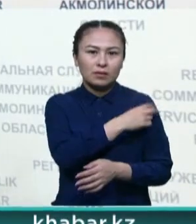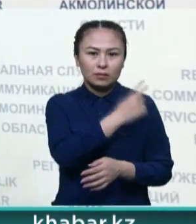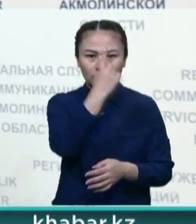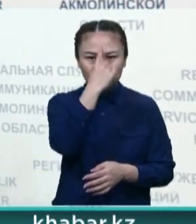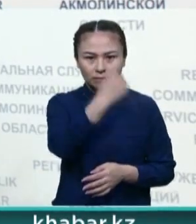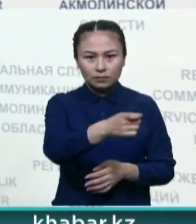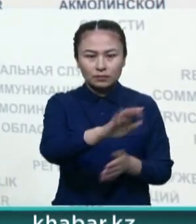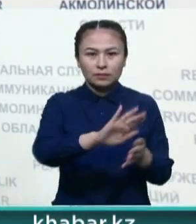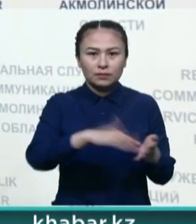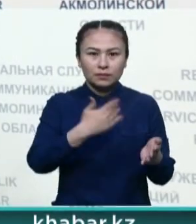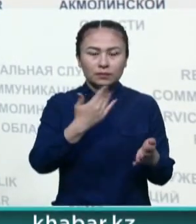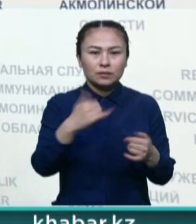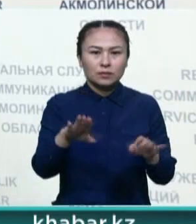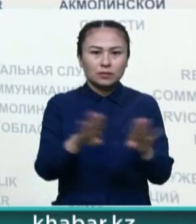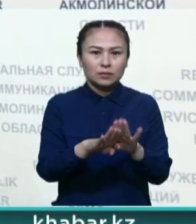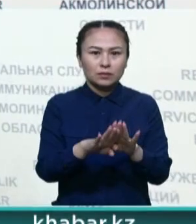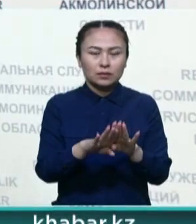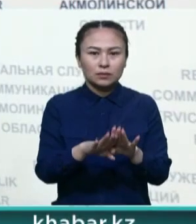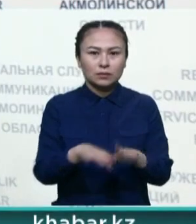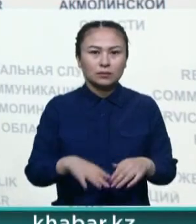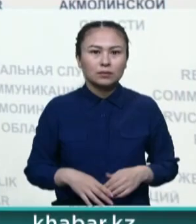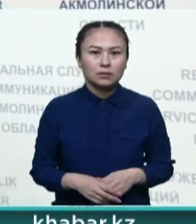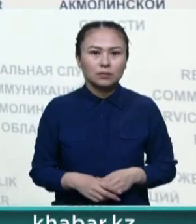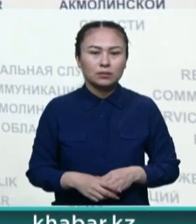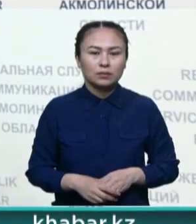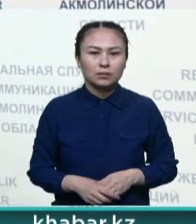көмегіне. Міне сол күні оны